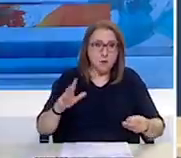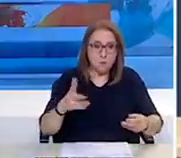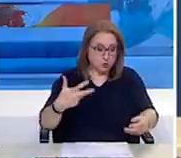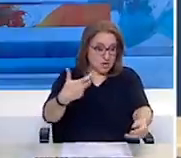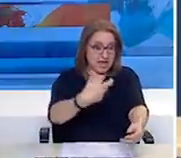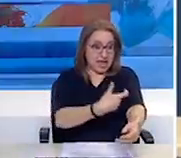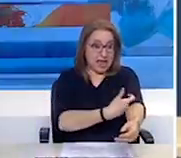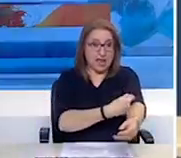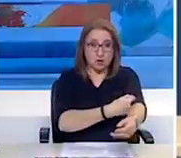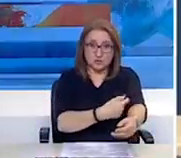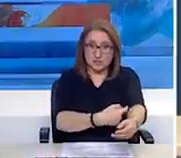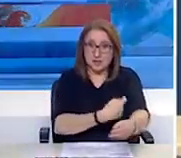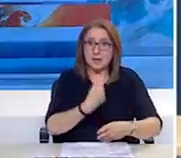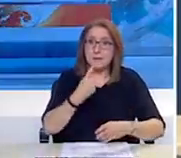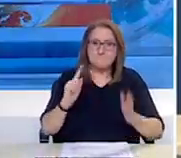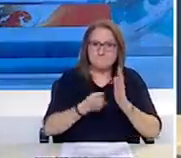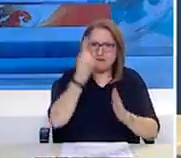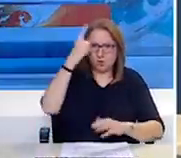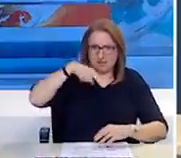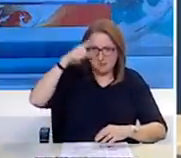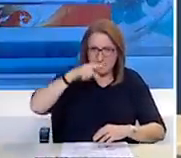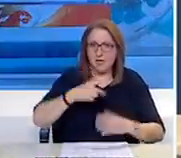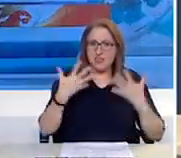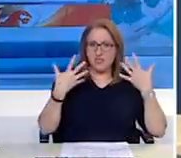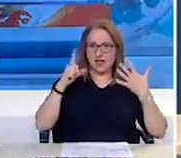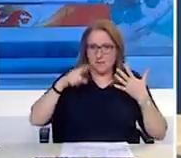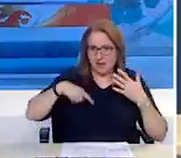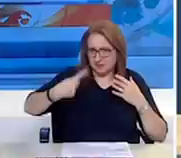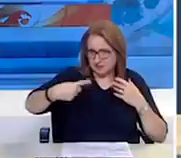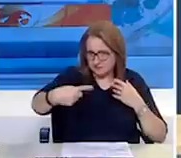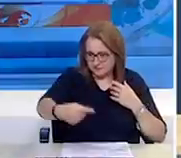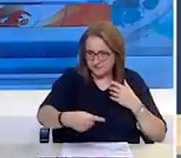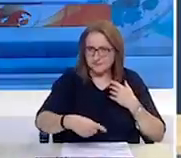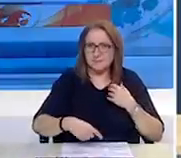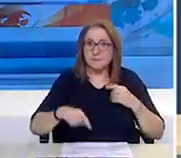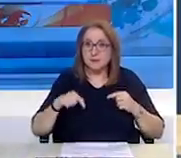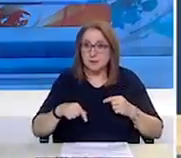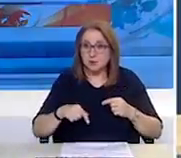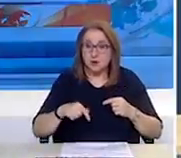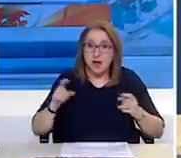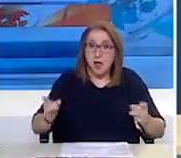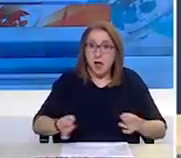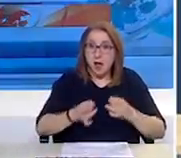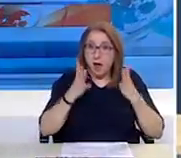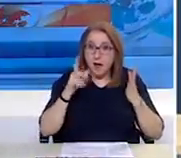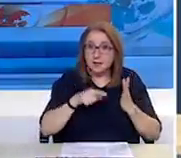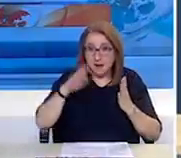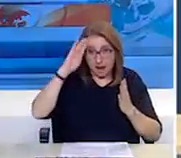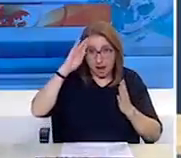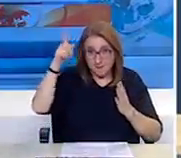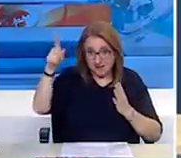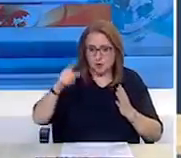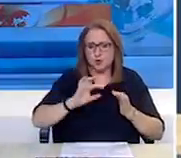ενδοφλέβια μια φορά την ημέρα για 10 ημέρες. Η διαφορά ανάμεσα στην επίγουσα σύσταση που υιοθετήθηκε από τον